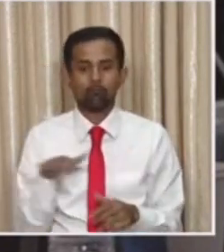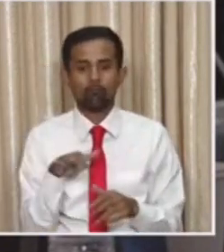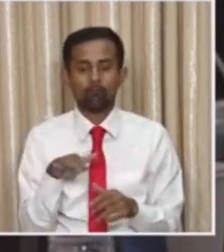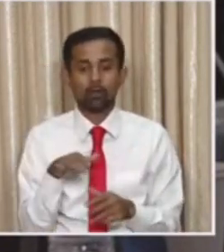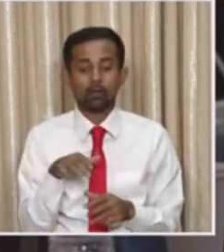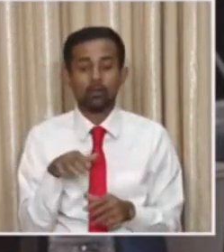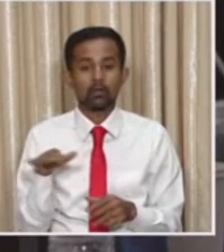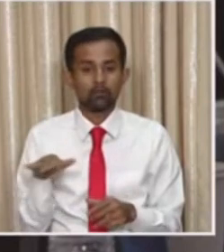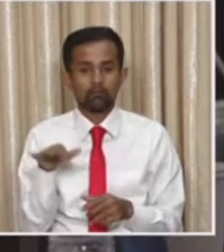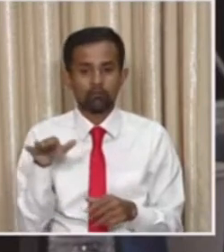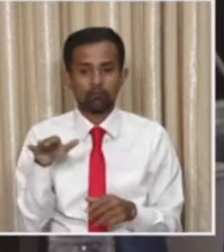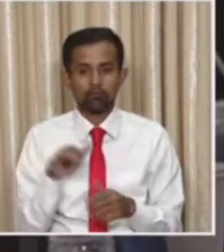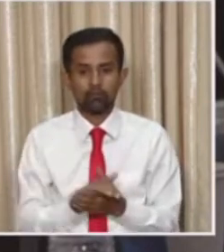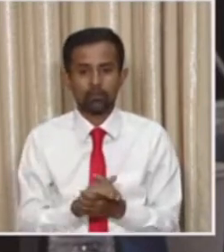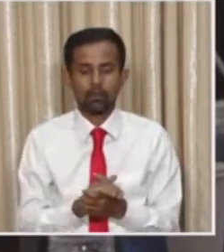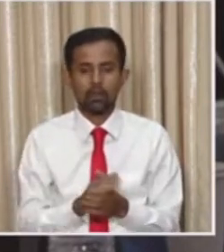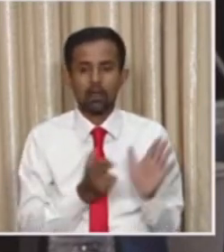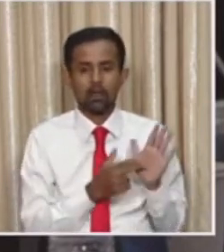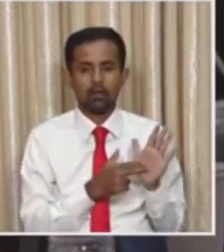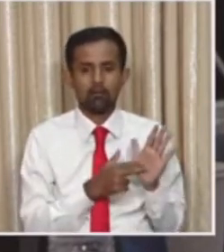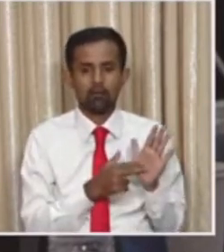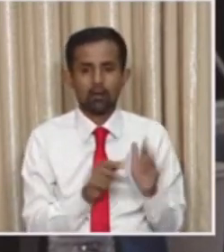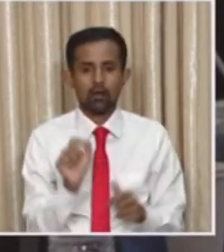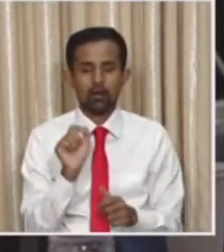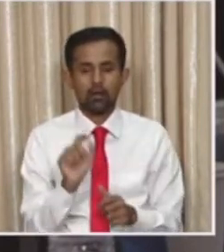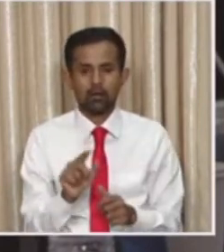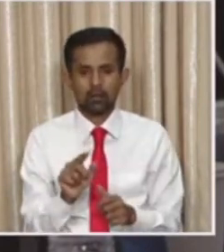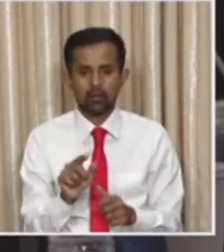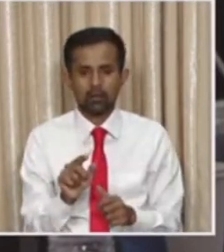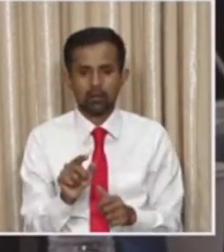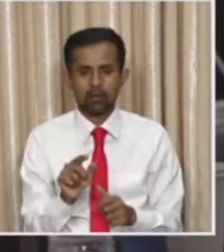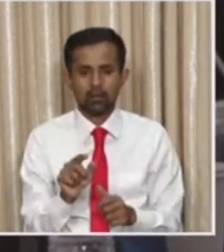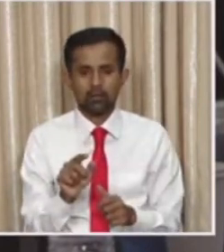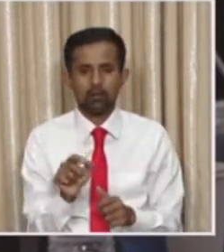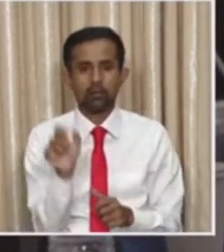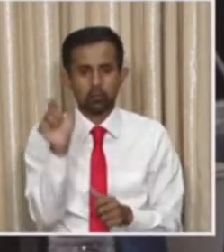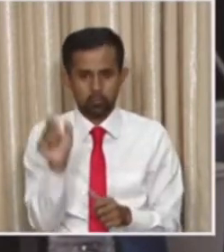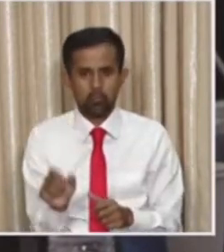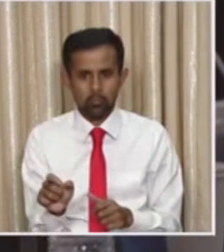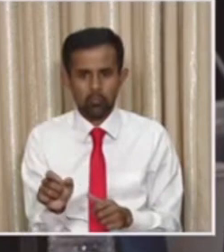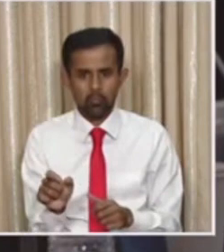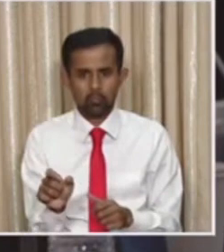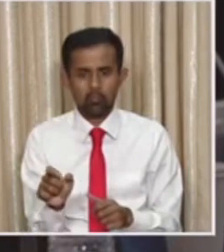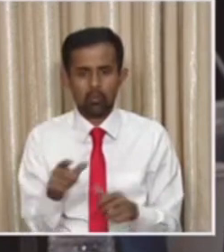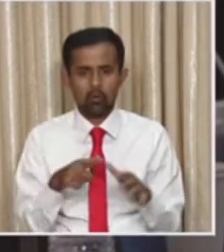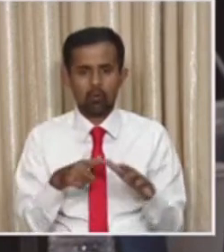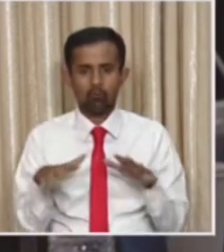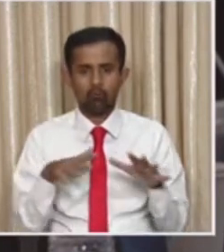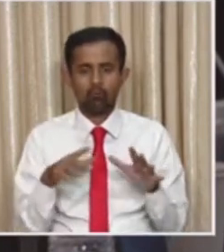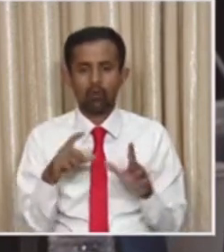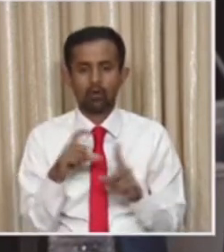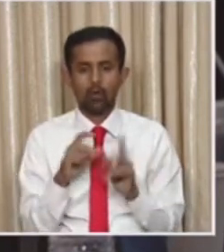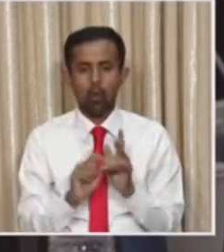பகுதியிலே நவரத்தினம் நவரூபன் என்கின்ற ஒரு குடும்பஸ்தர் வனஜீவராசிகள் திணைக்கள அதிகாரிகளினால் அவருடைய வீடு